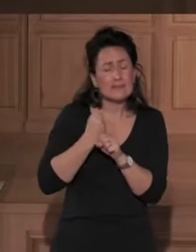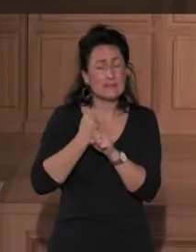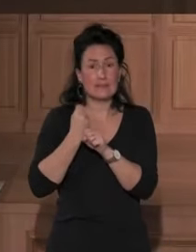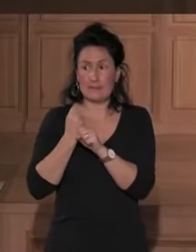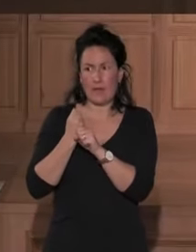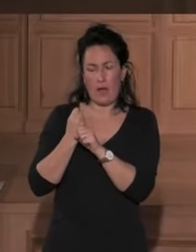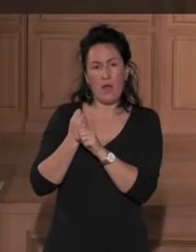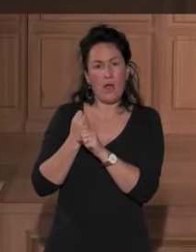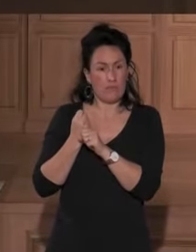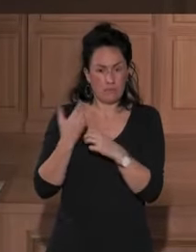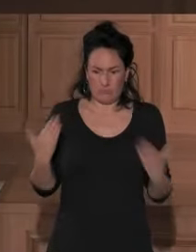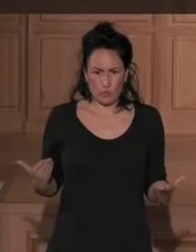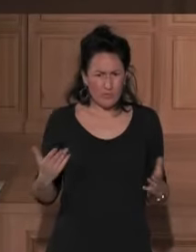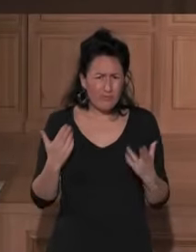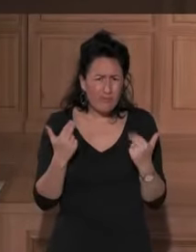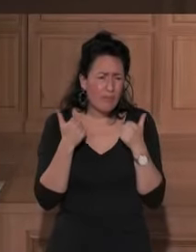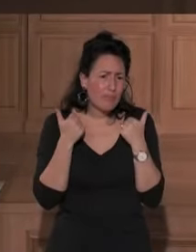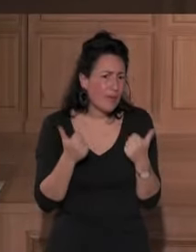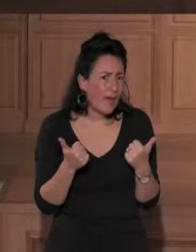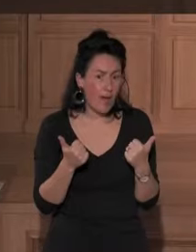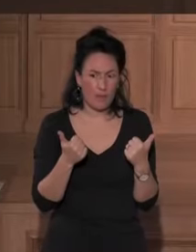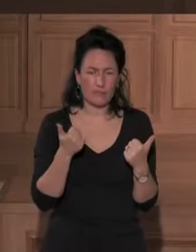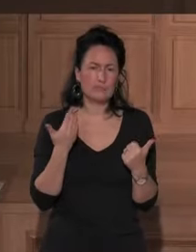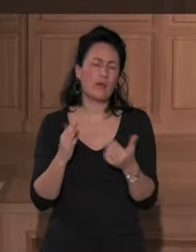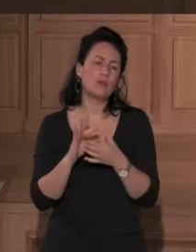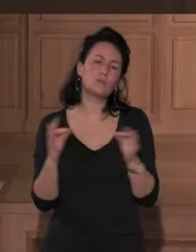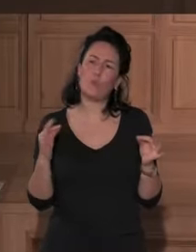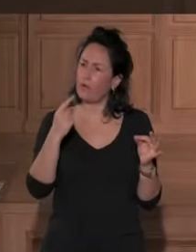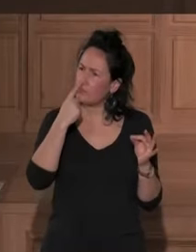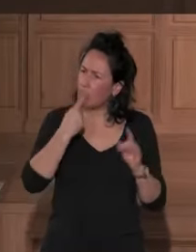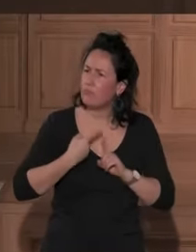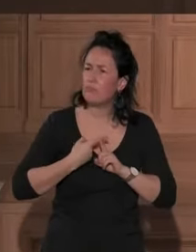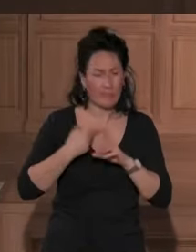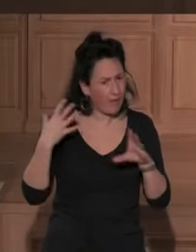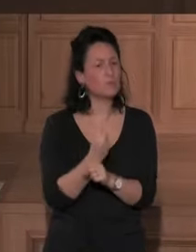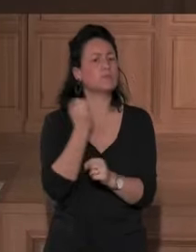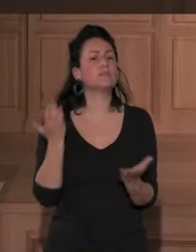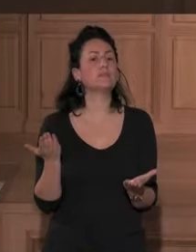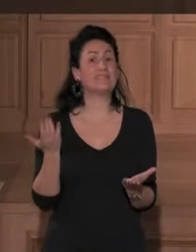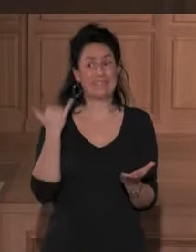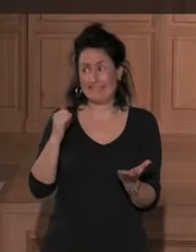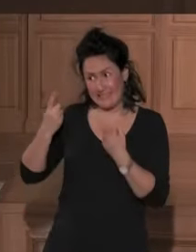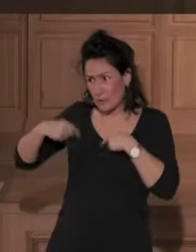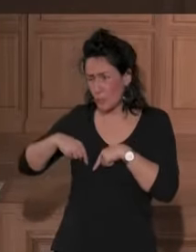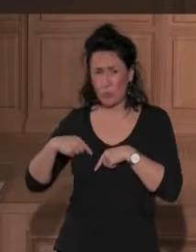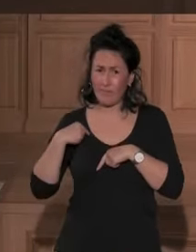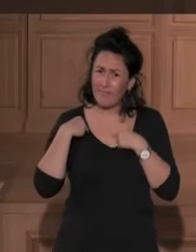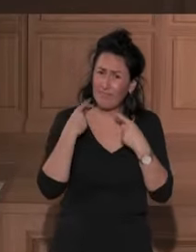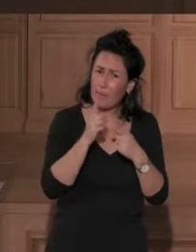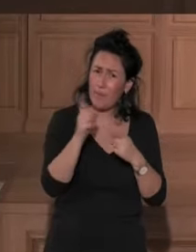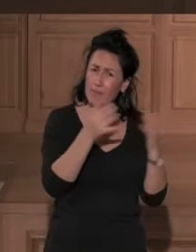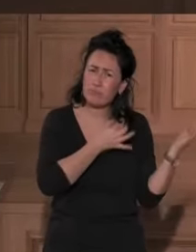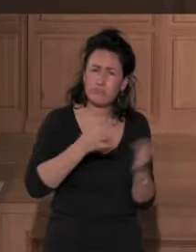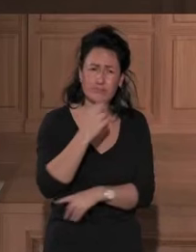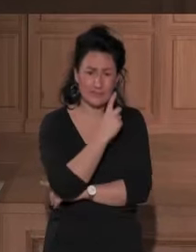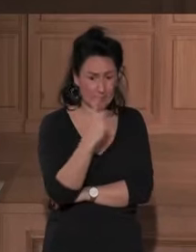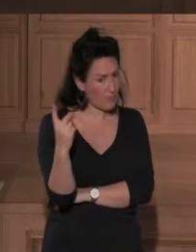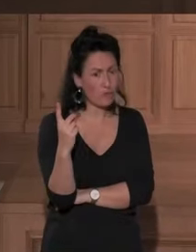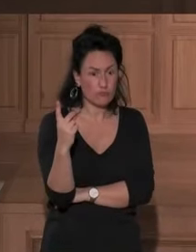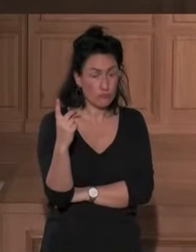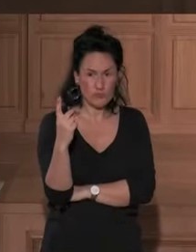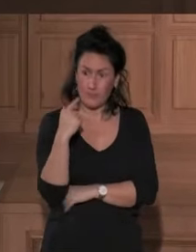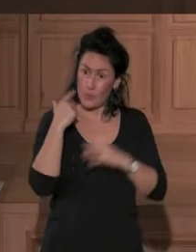Et aujourd'hui, Alexis va bien. Donc, ça, c'est une histoire qui, pour nous, était réussie, parce que si on n'aurait pas fait ce travail-là, d'y aller régulièrement, tous les dimanches, comme